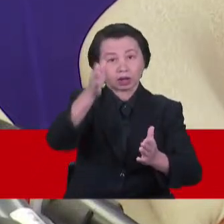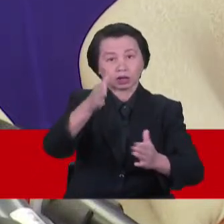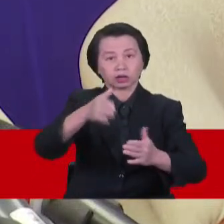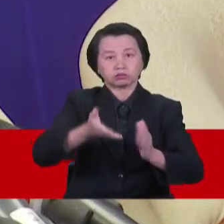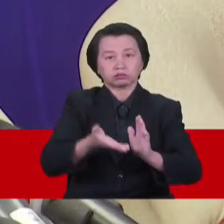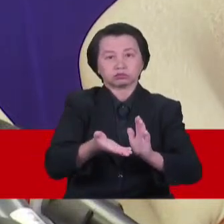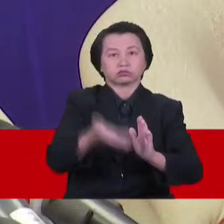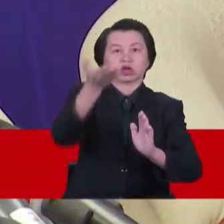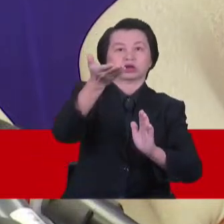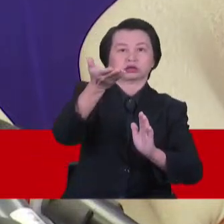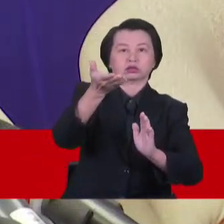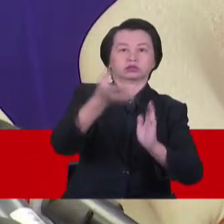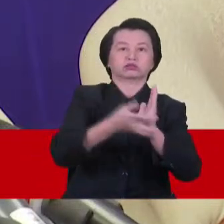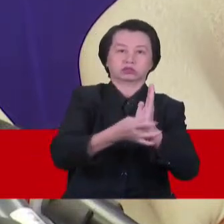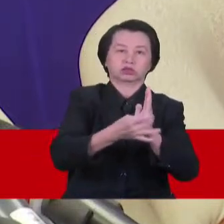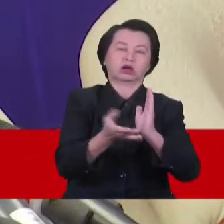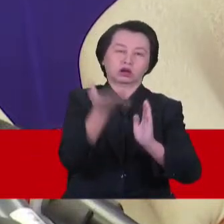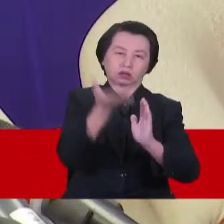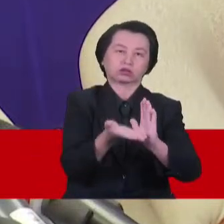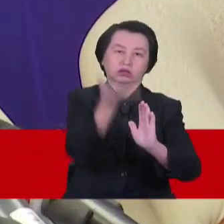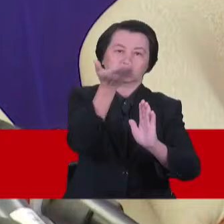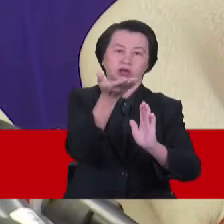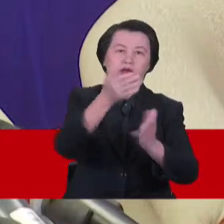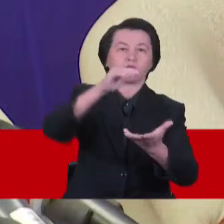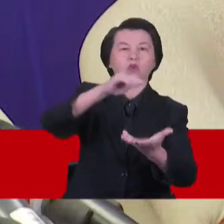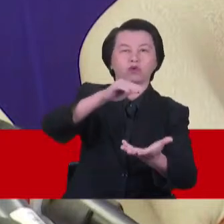ya. Jadi